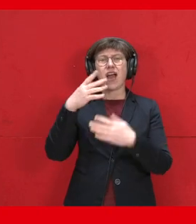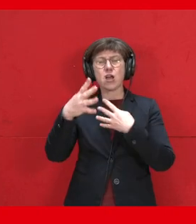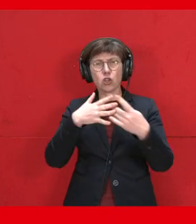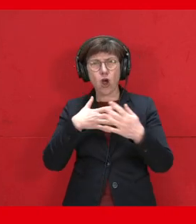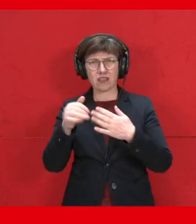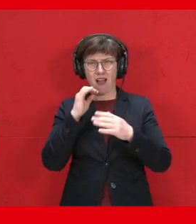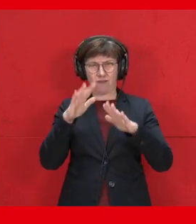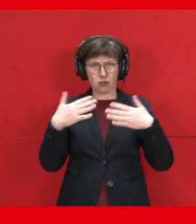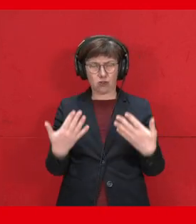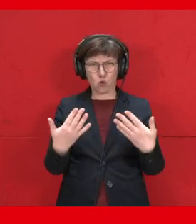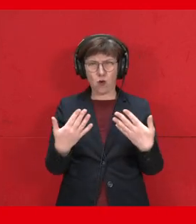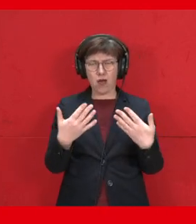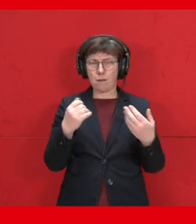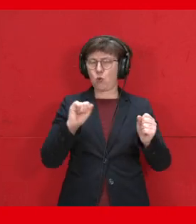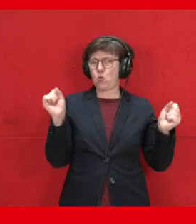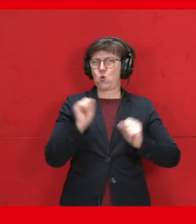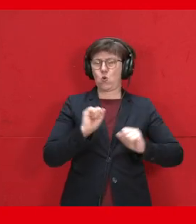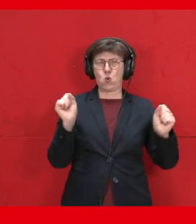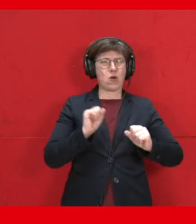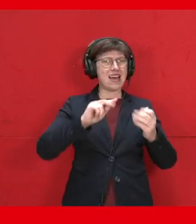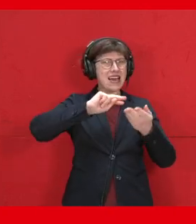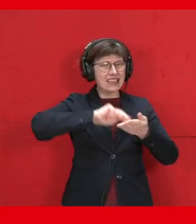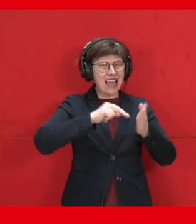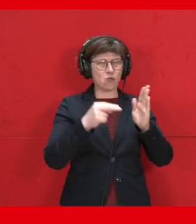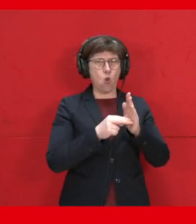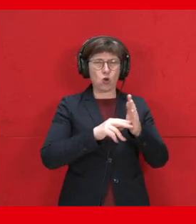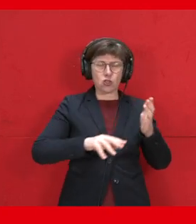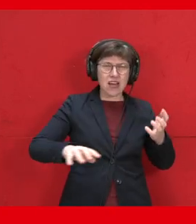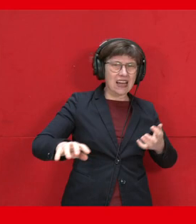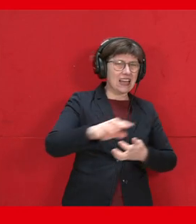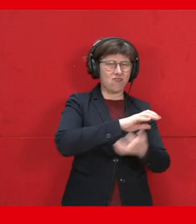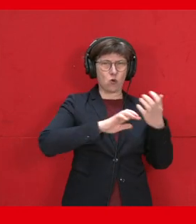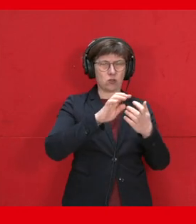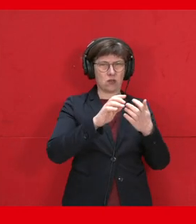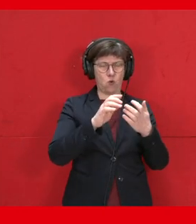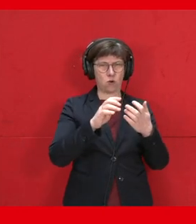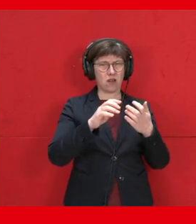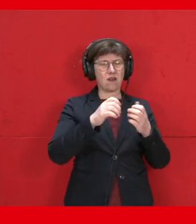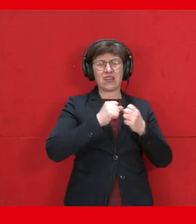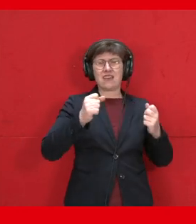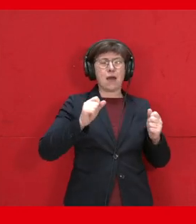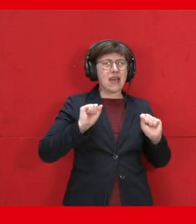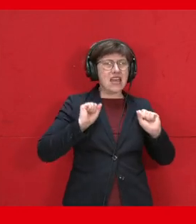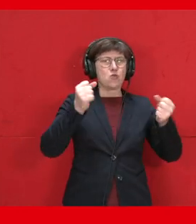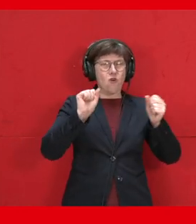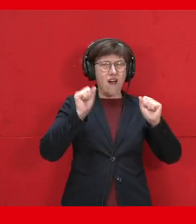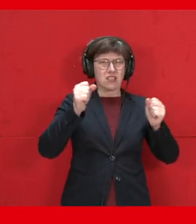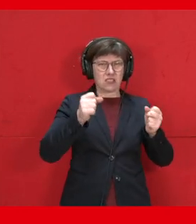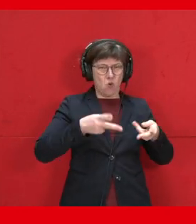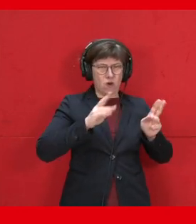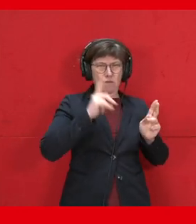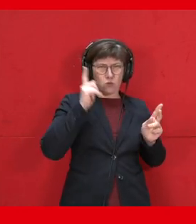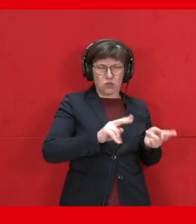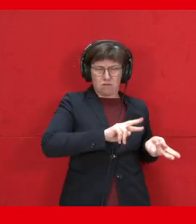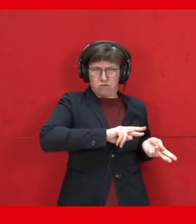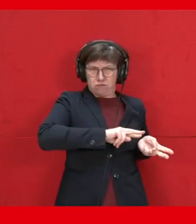CO2-neutral wirtschaften wollen, dann setzt das die größte technologische Revolution, die größte Periode der Innovation in unserem Land